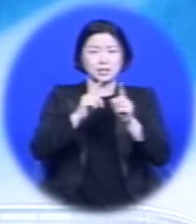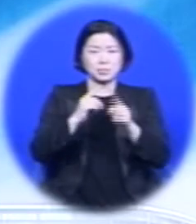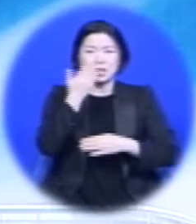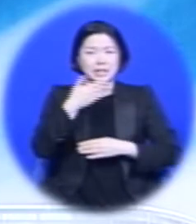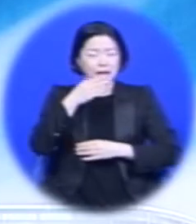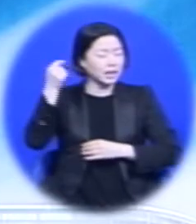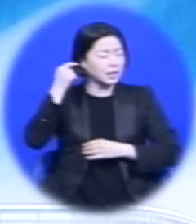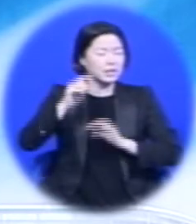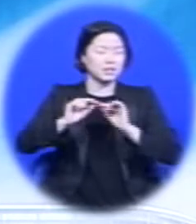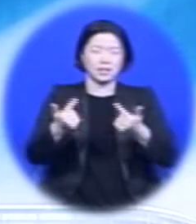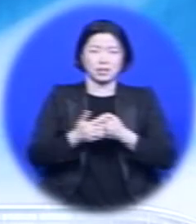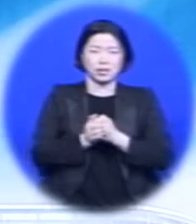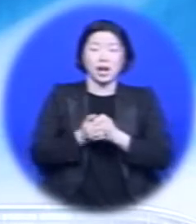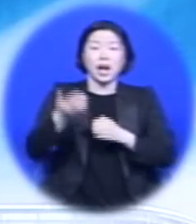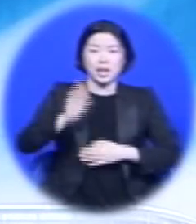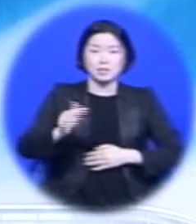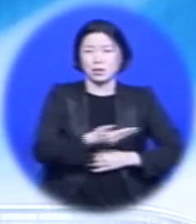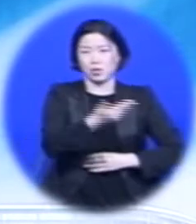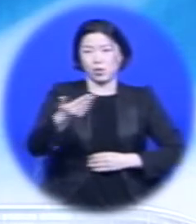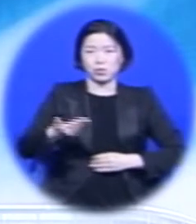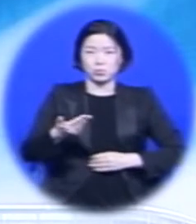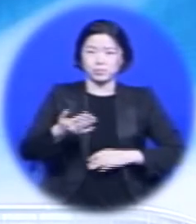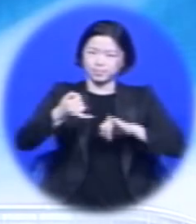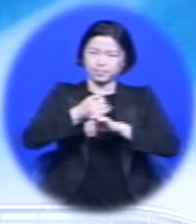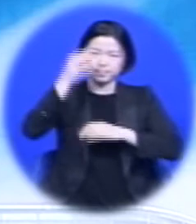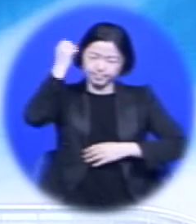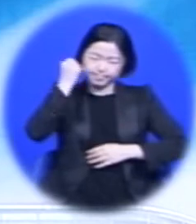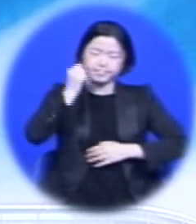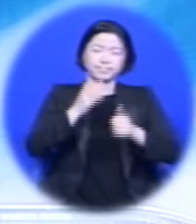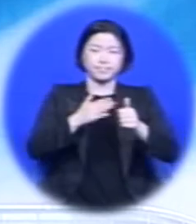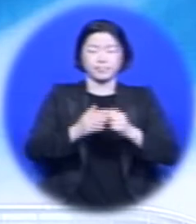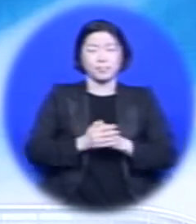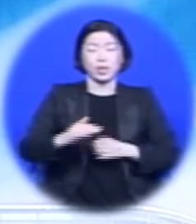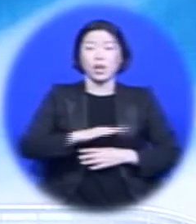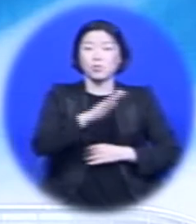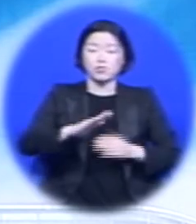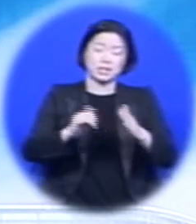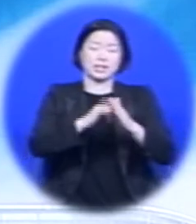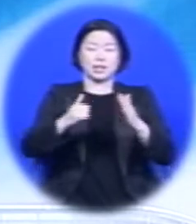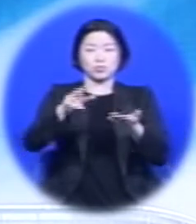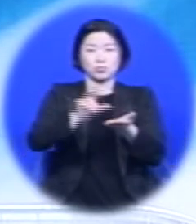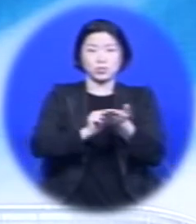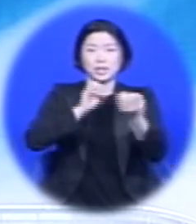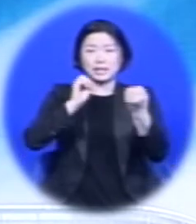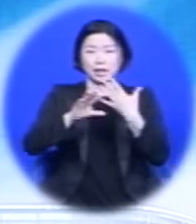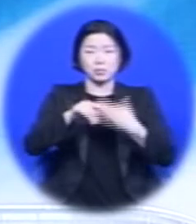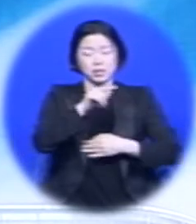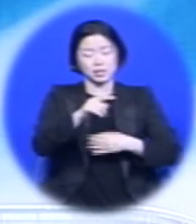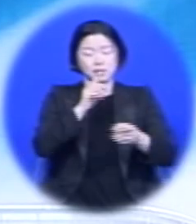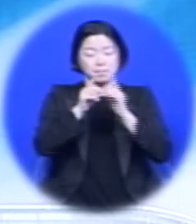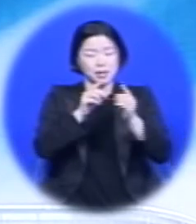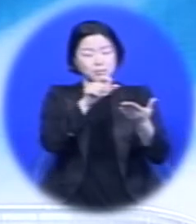없습니다. 그러나 여러분, 명심해야 합니다. 우리 가족 문제의 답은 이 말씀에